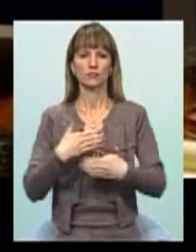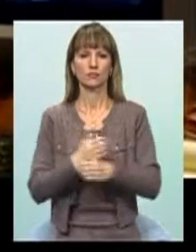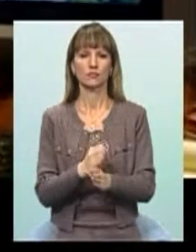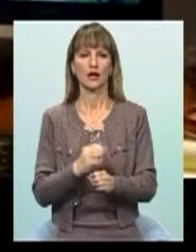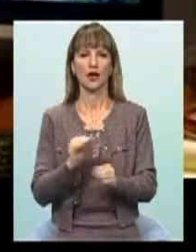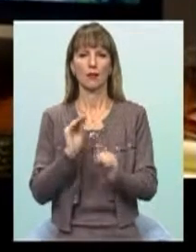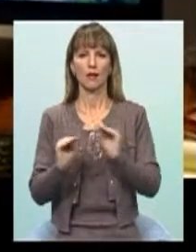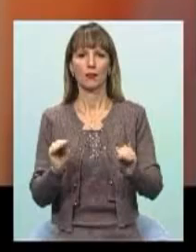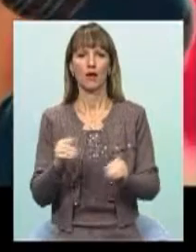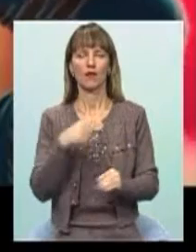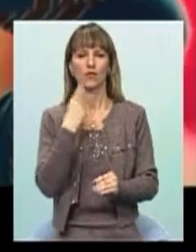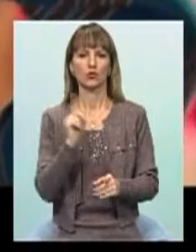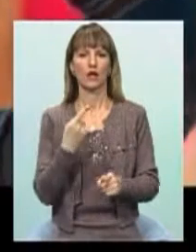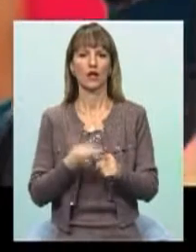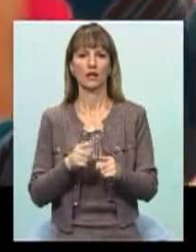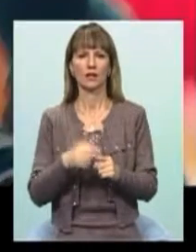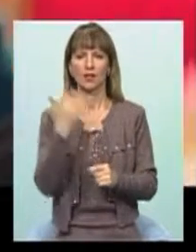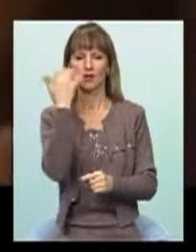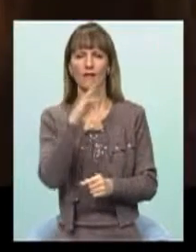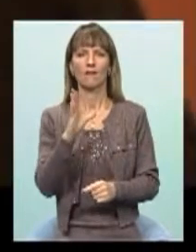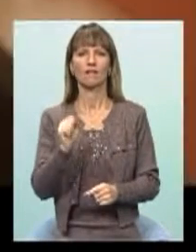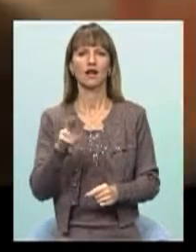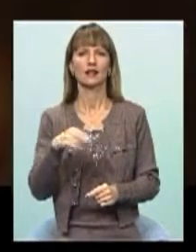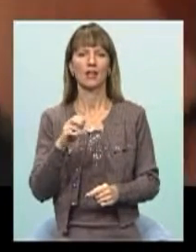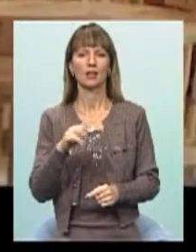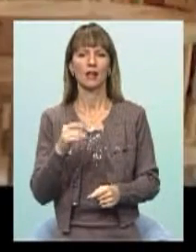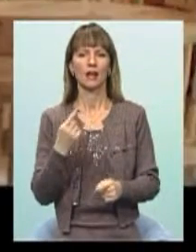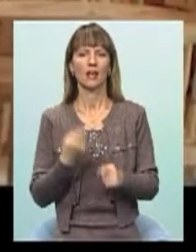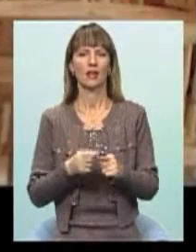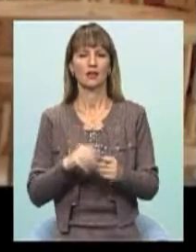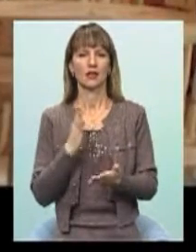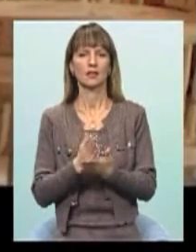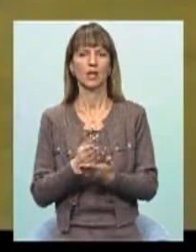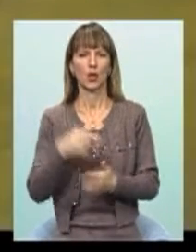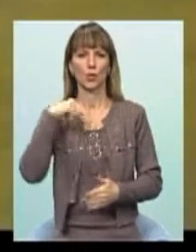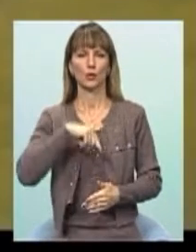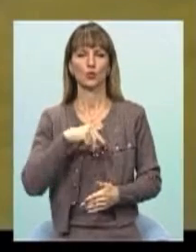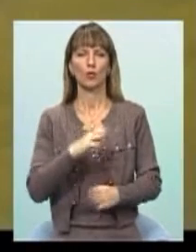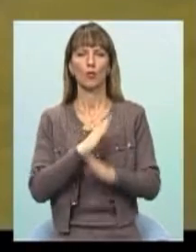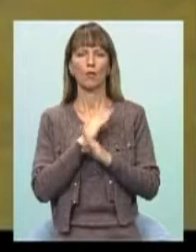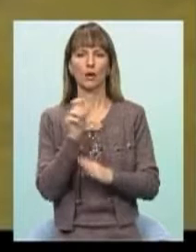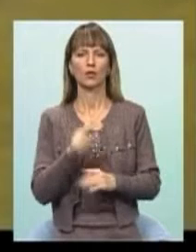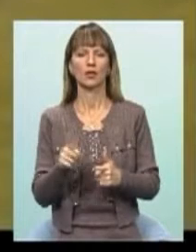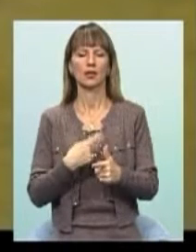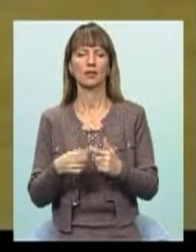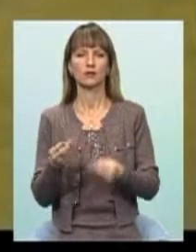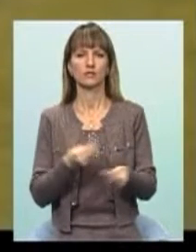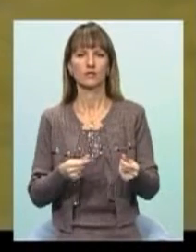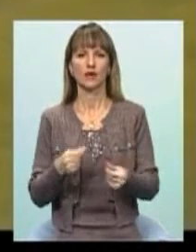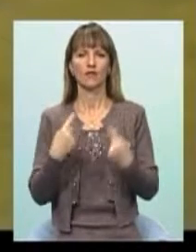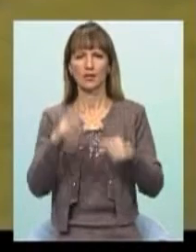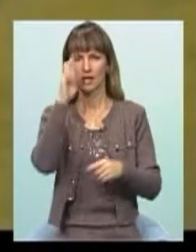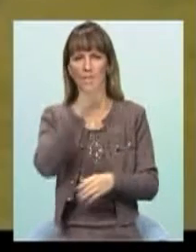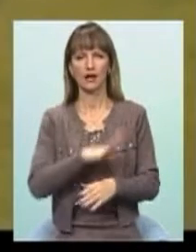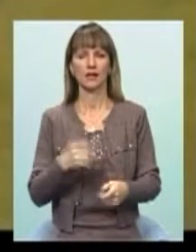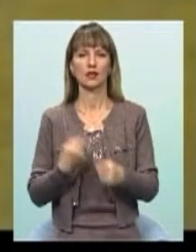це невидимі вандали. Насправді полтергейсти є душами померлих, відьом та чарівників. У релігії різних країн поява цих